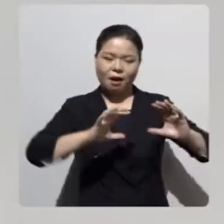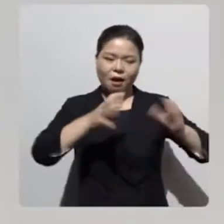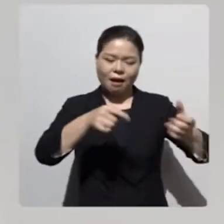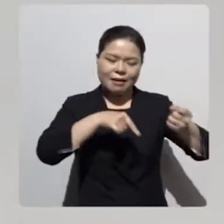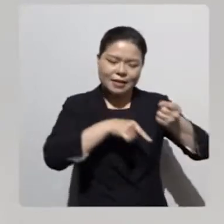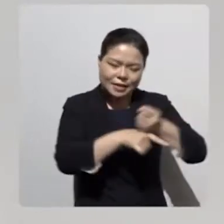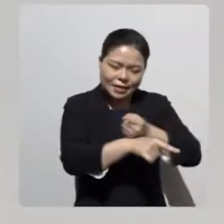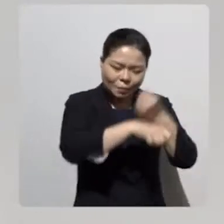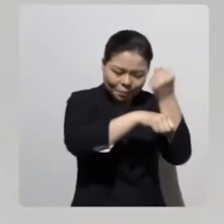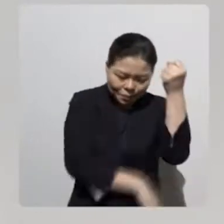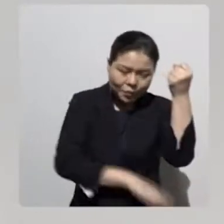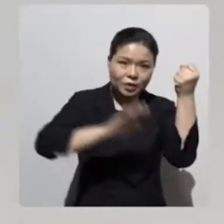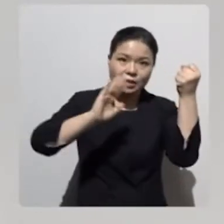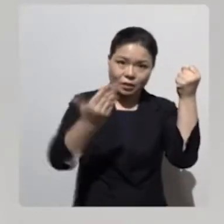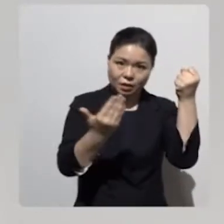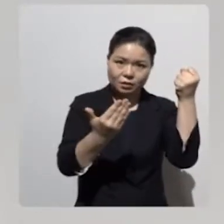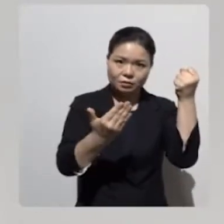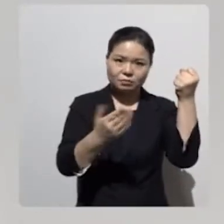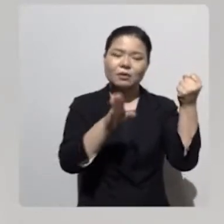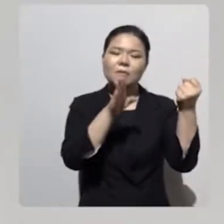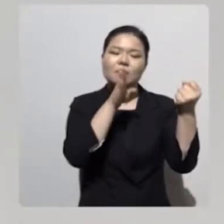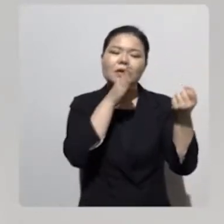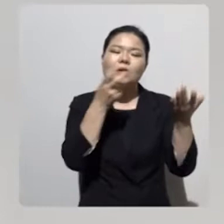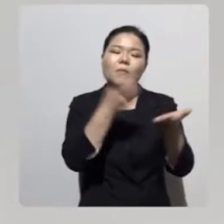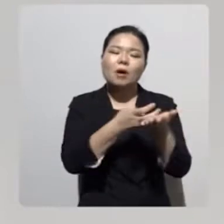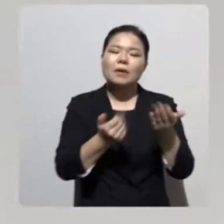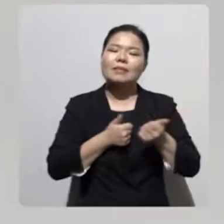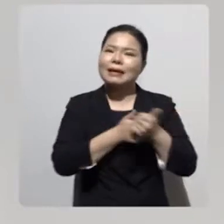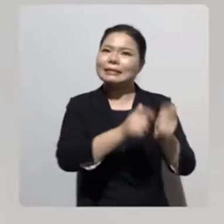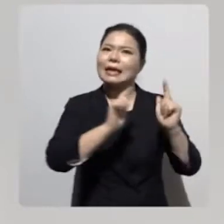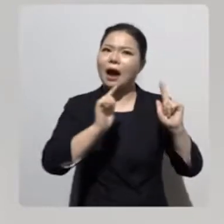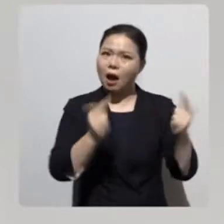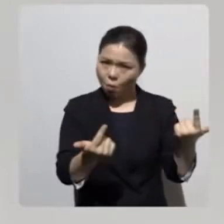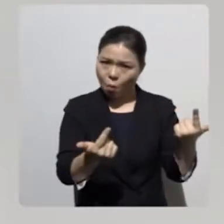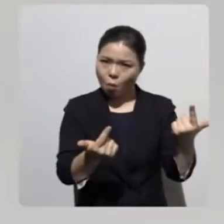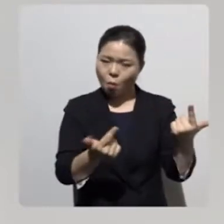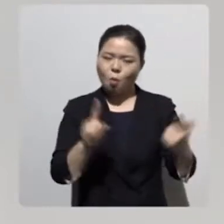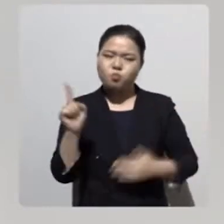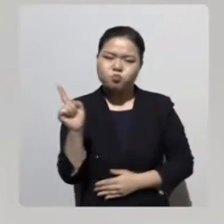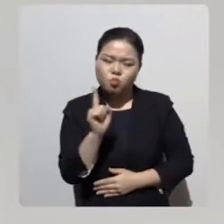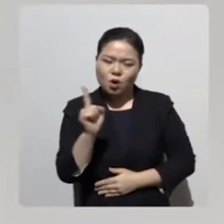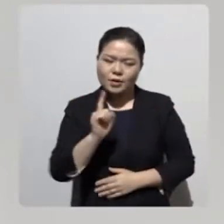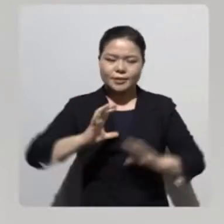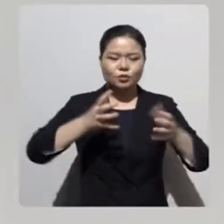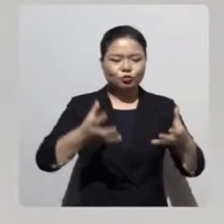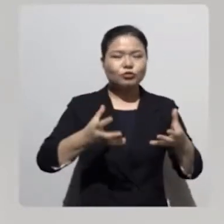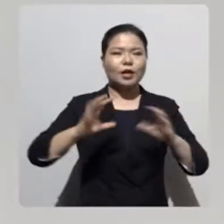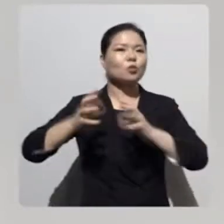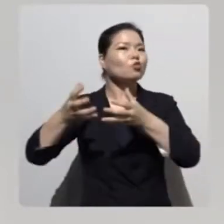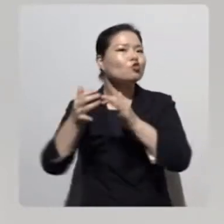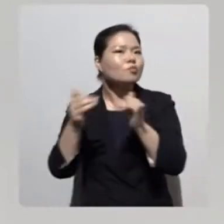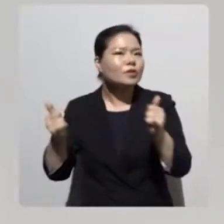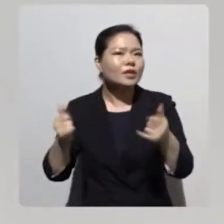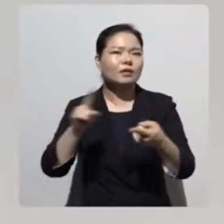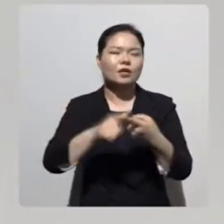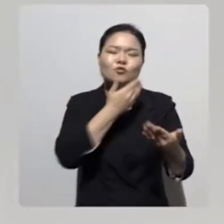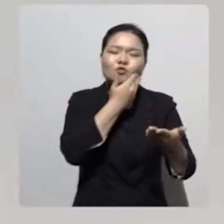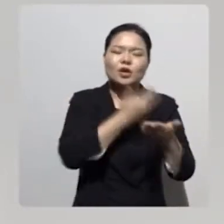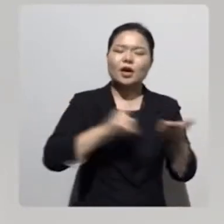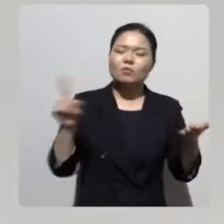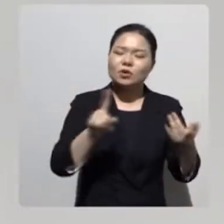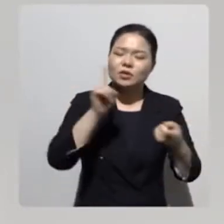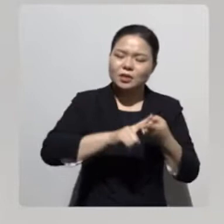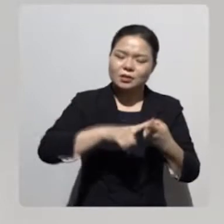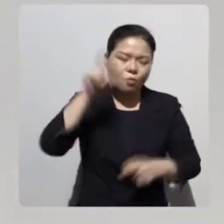정책이 적법한 절차도 거치지 않고 무엇이 국가와 국민을 위한 것인지에 대한